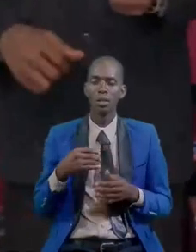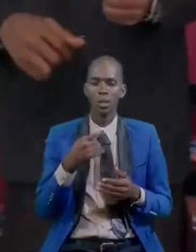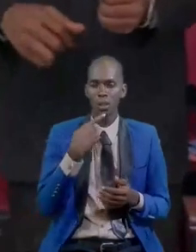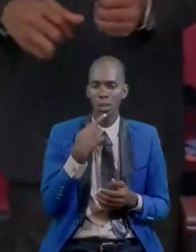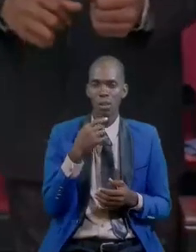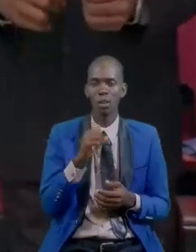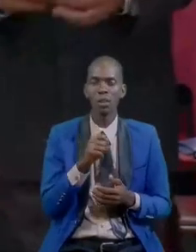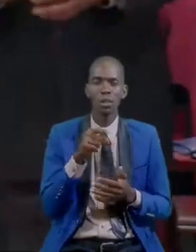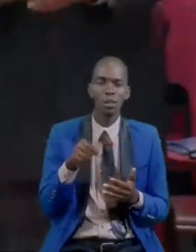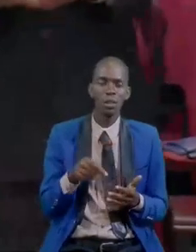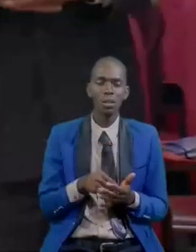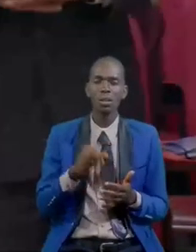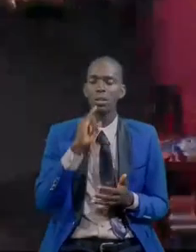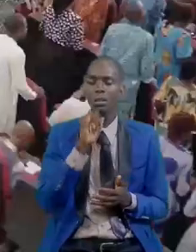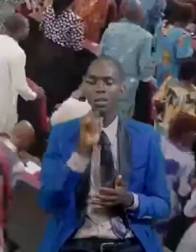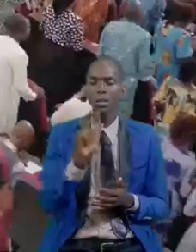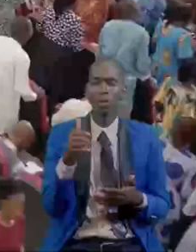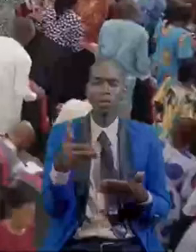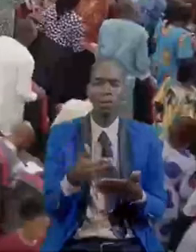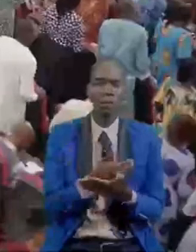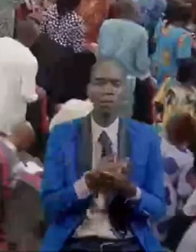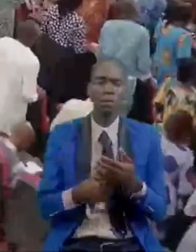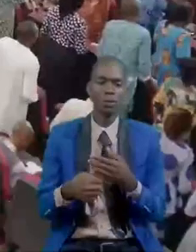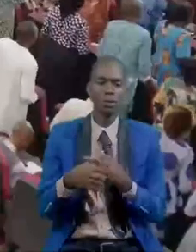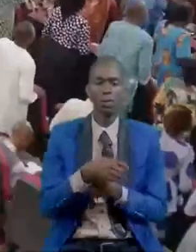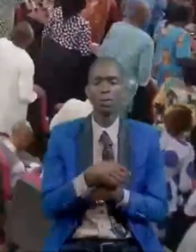Et dit, voici un nouveau jour.